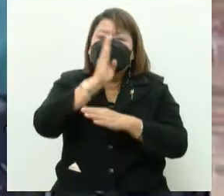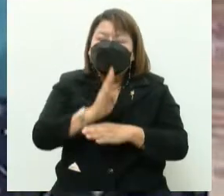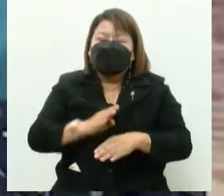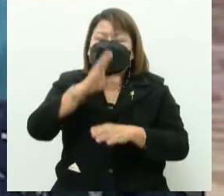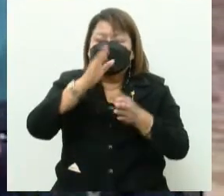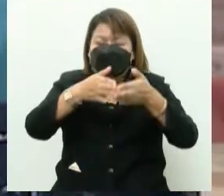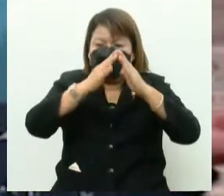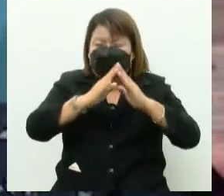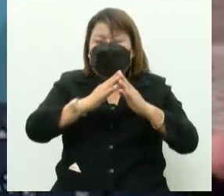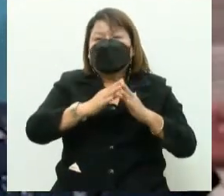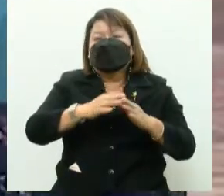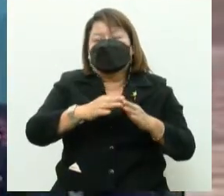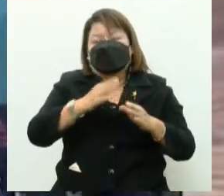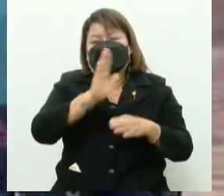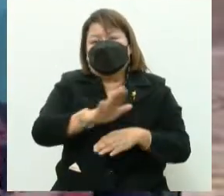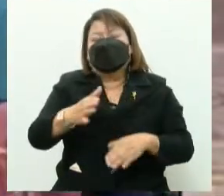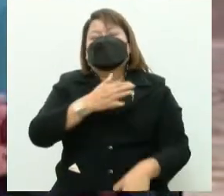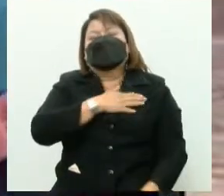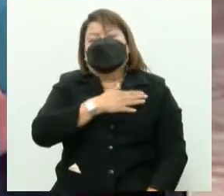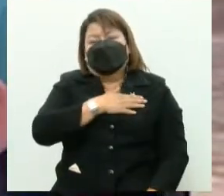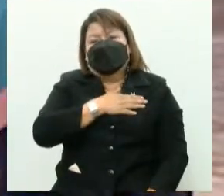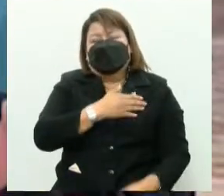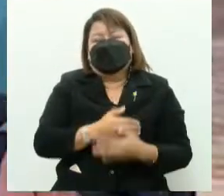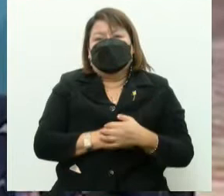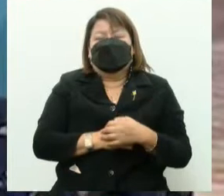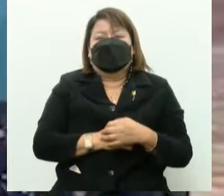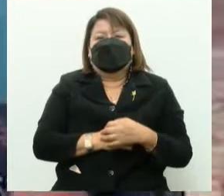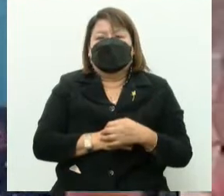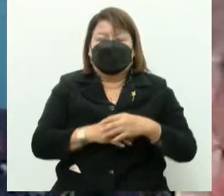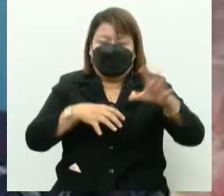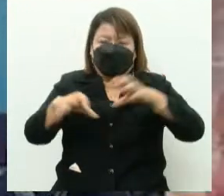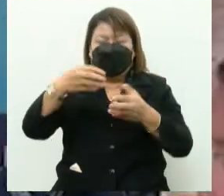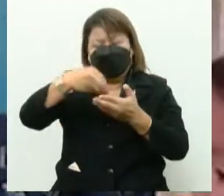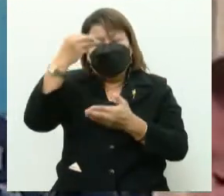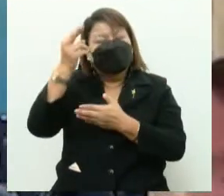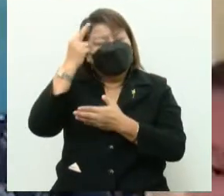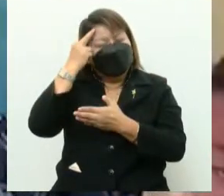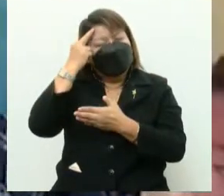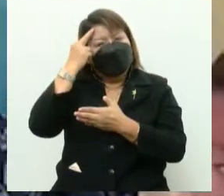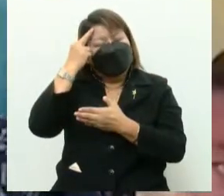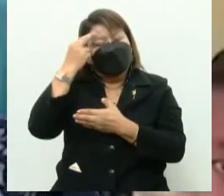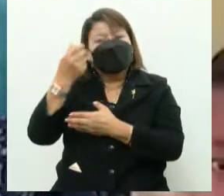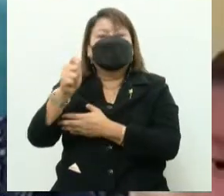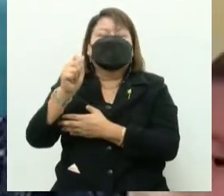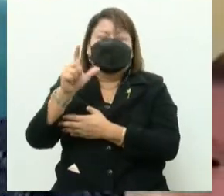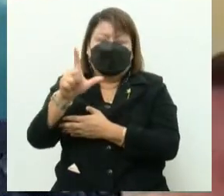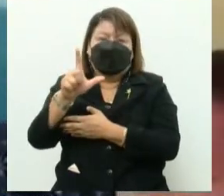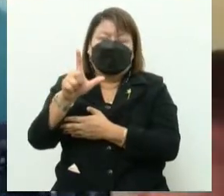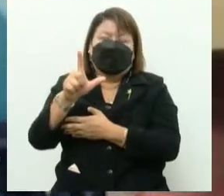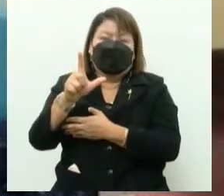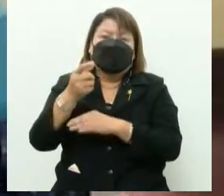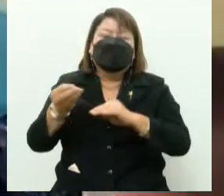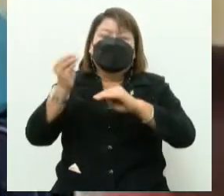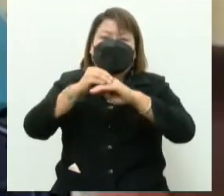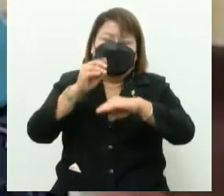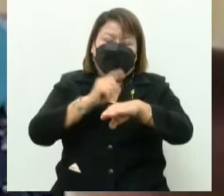ำจึงได้ปรับในการจัดการเรียนรู้เชิงรุก Active Learning โดยเพิ่มเวลา